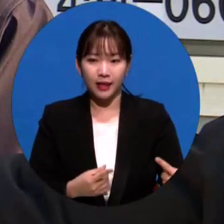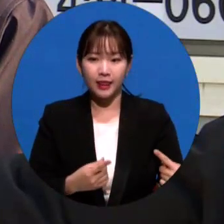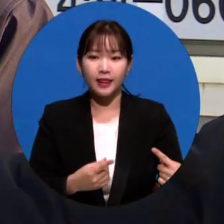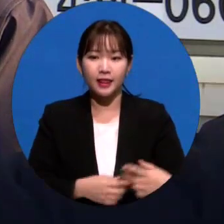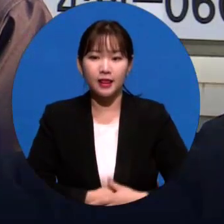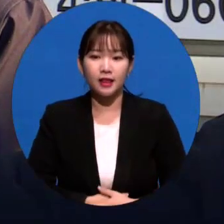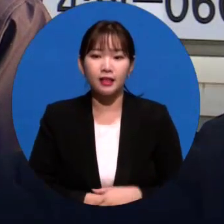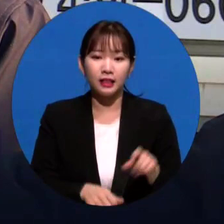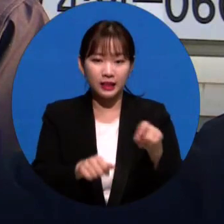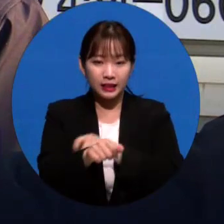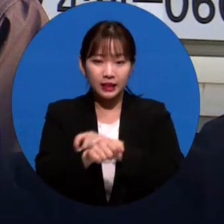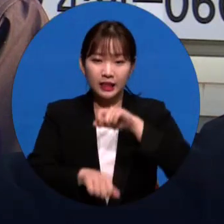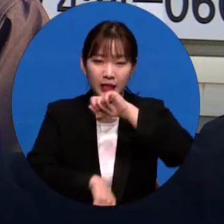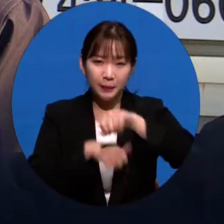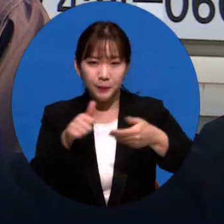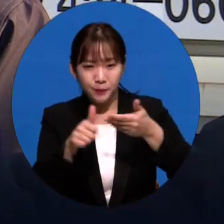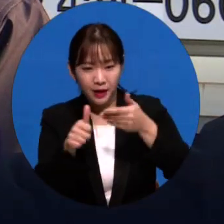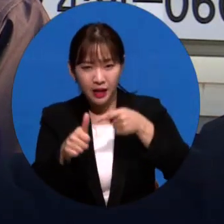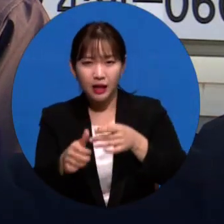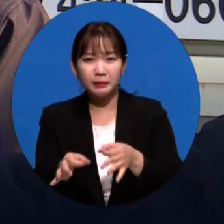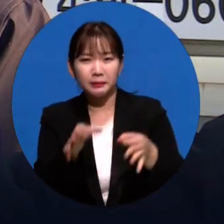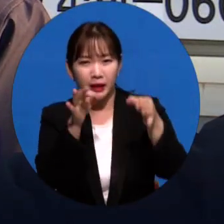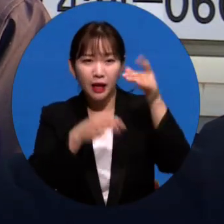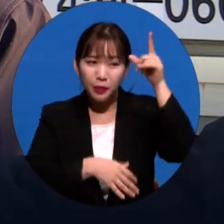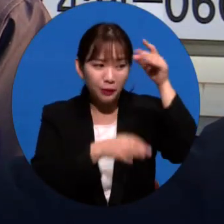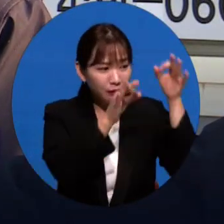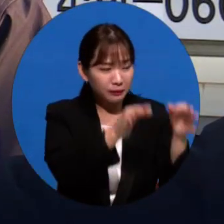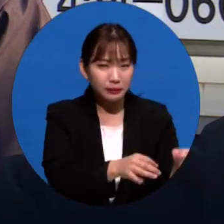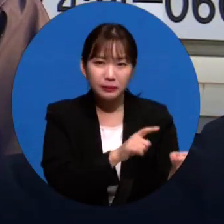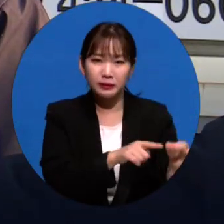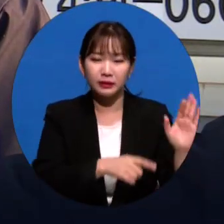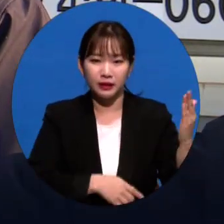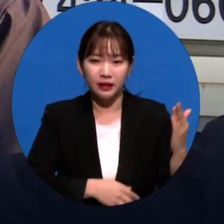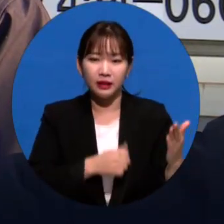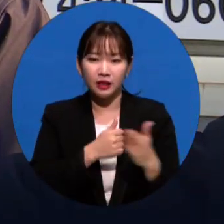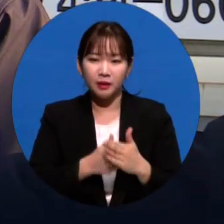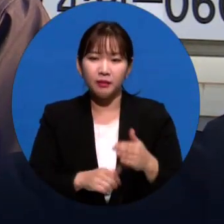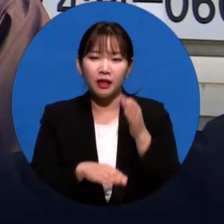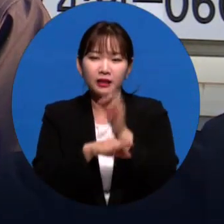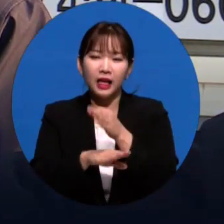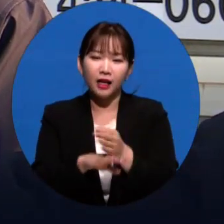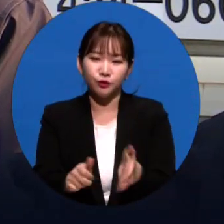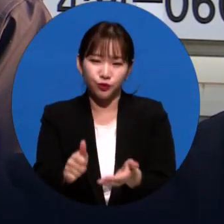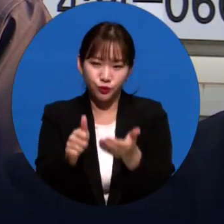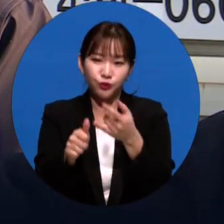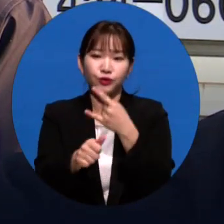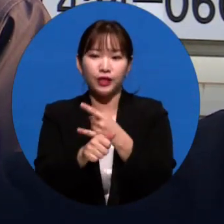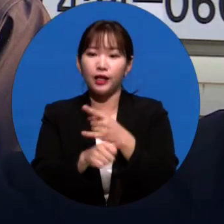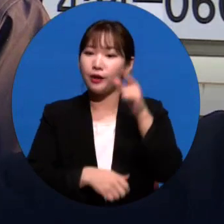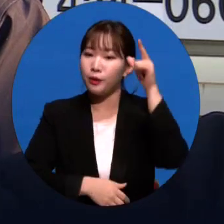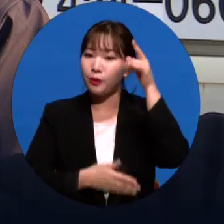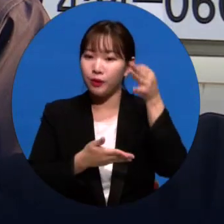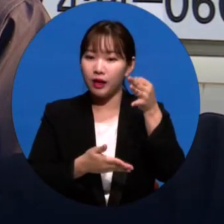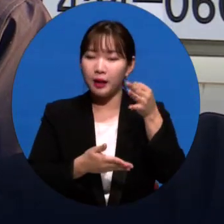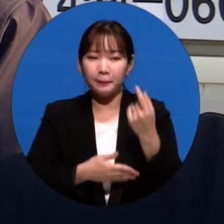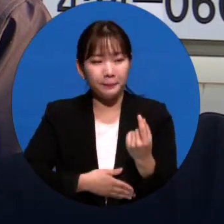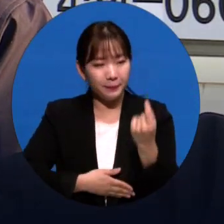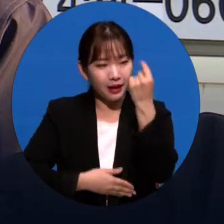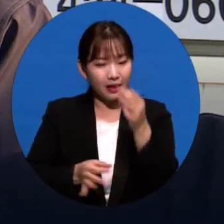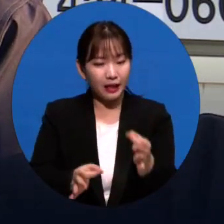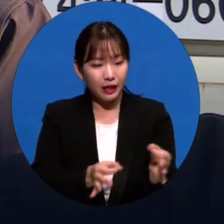특히 사료값은 오르고 속값은 이렇게 떨어지니까 이렇게 소비라도 시켜서 속값을